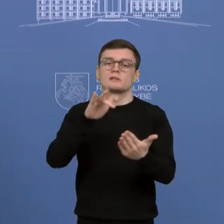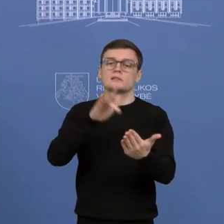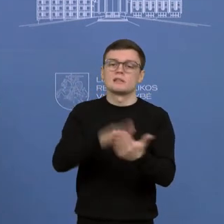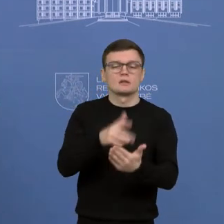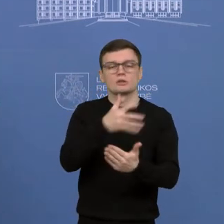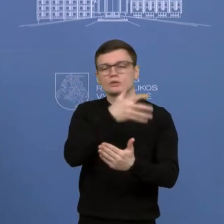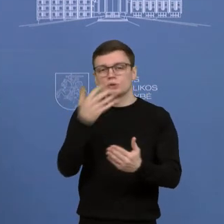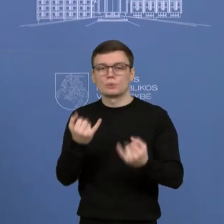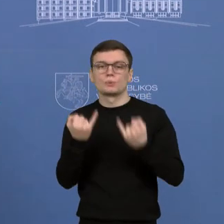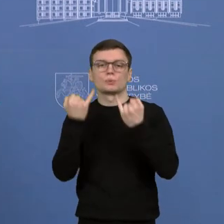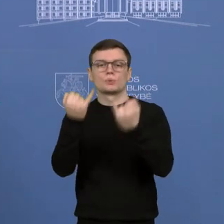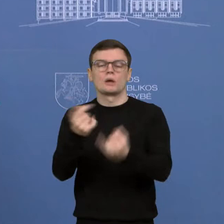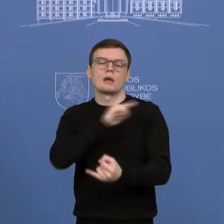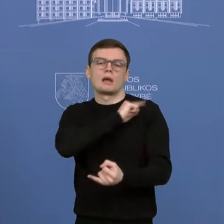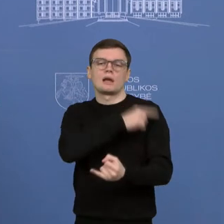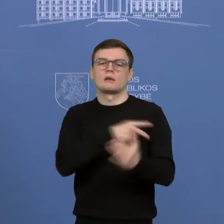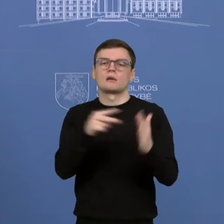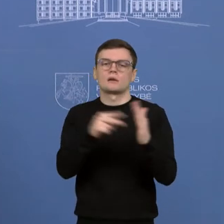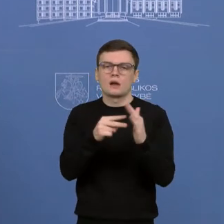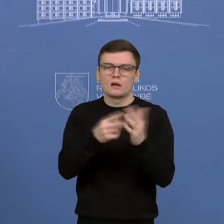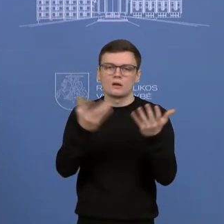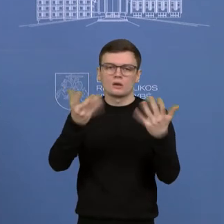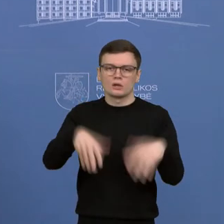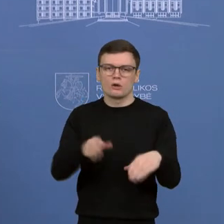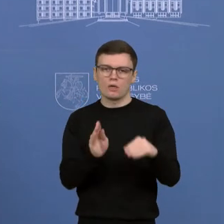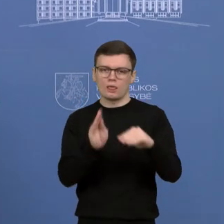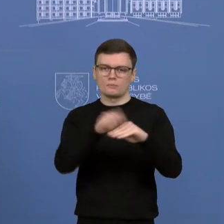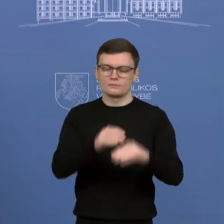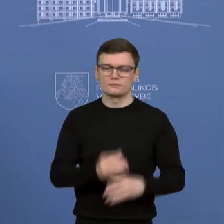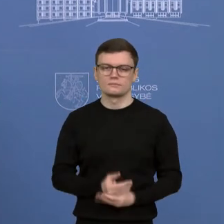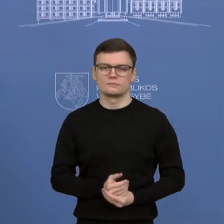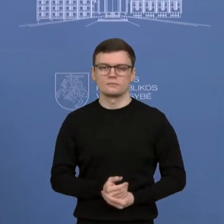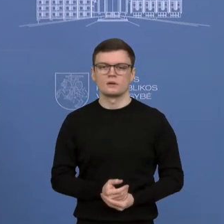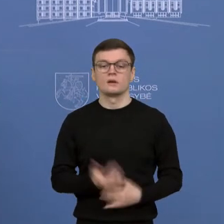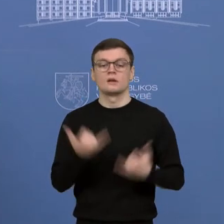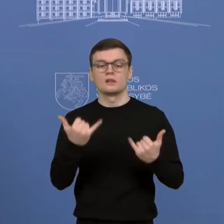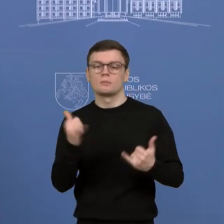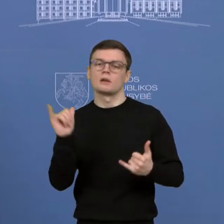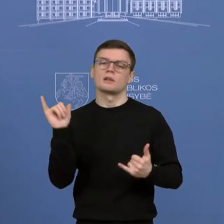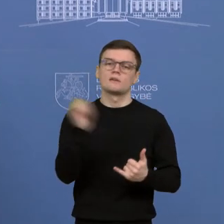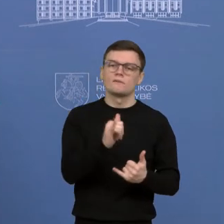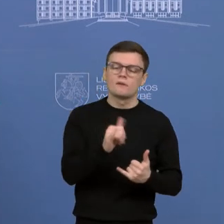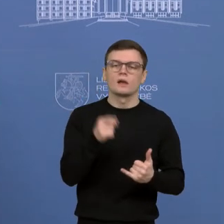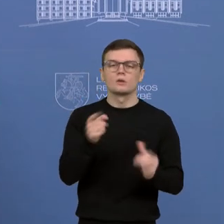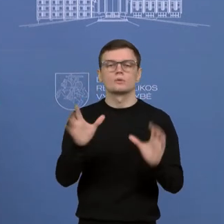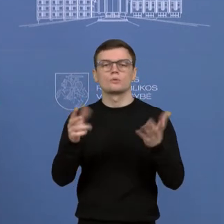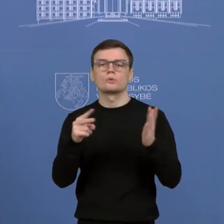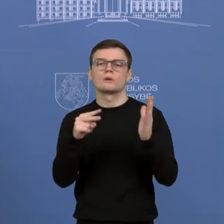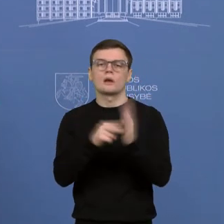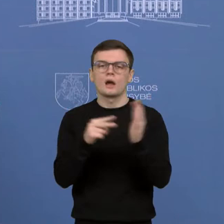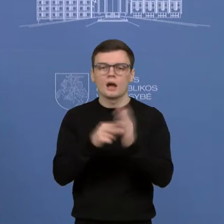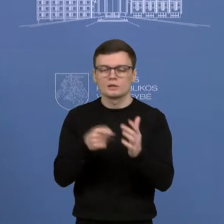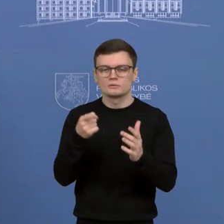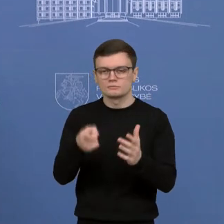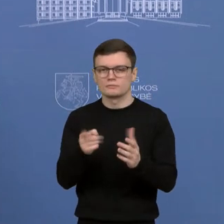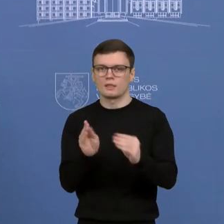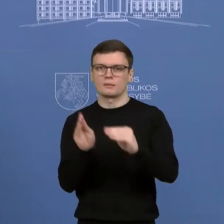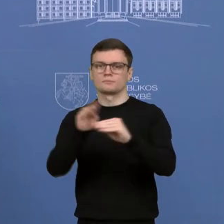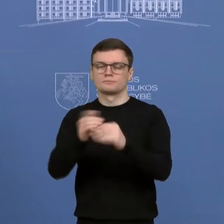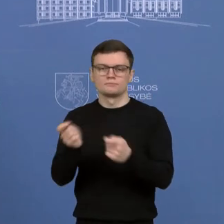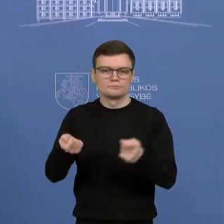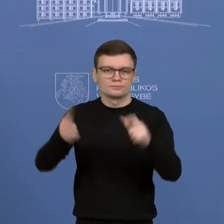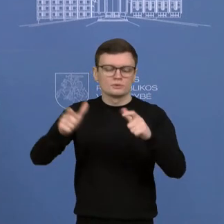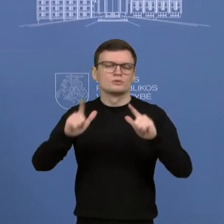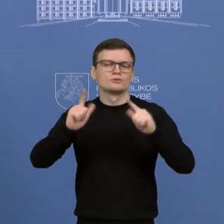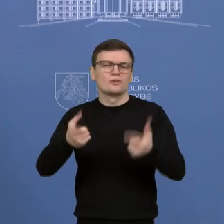teikiamam šildymui energijos kainos jau yra pakilusios ir yra įvertintas dujų kainų kilimas, kuris